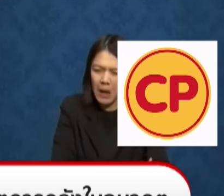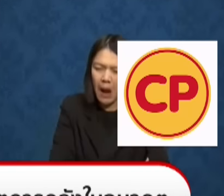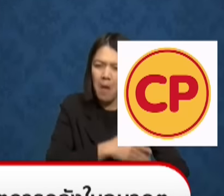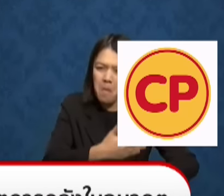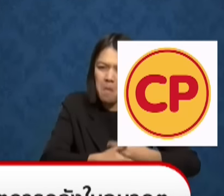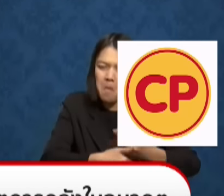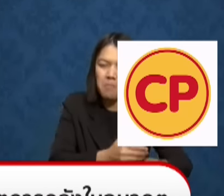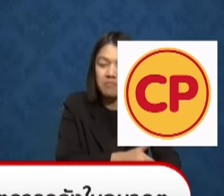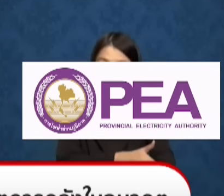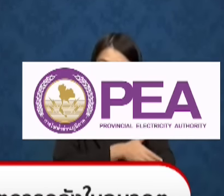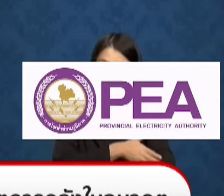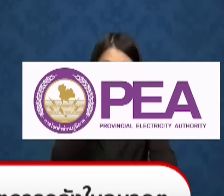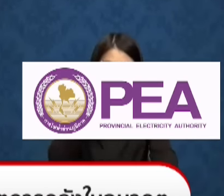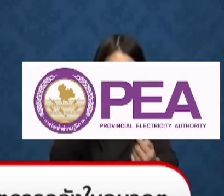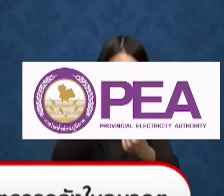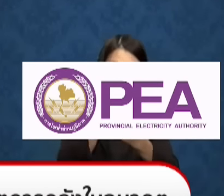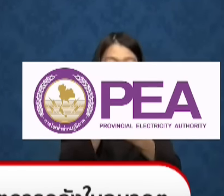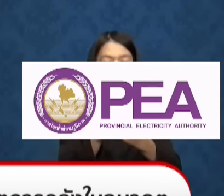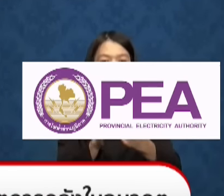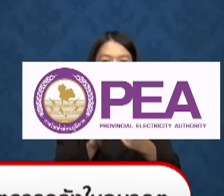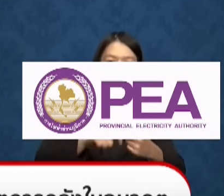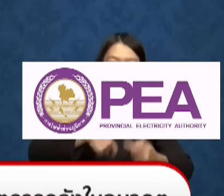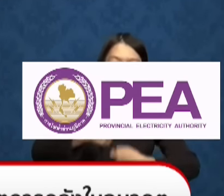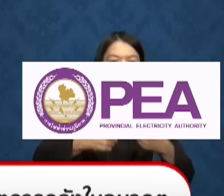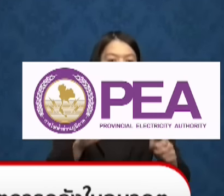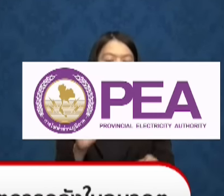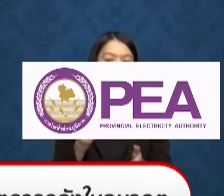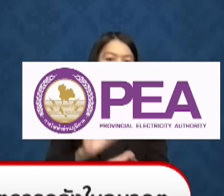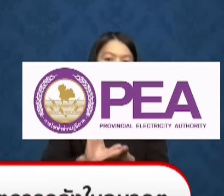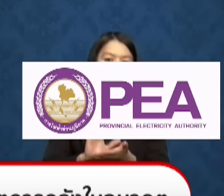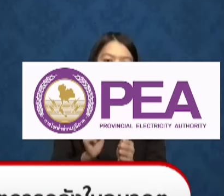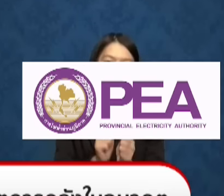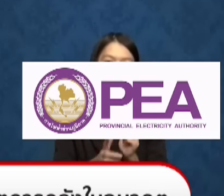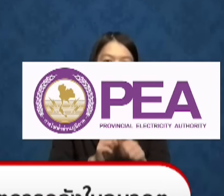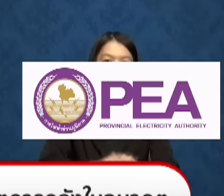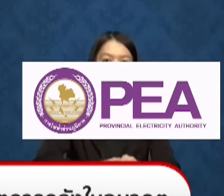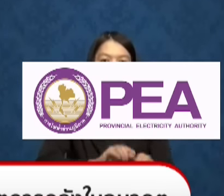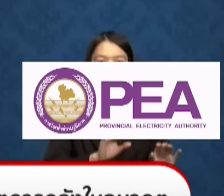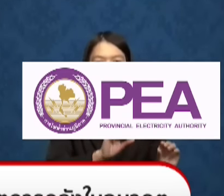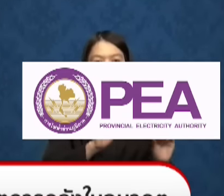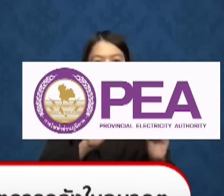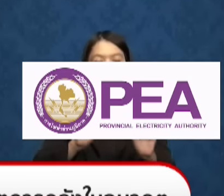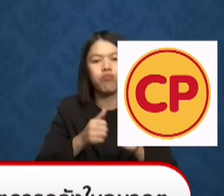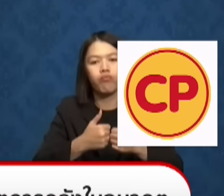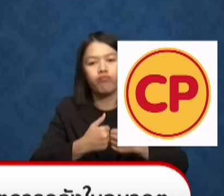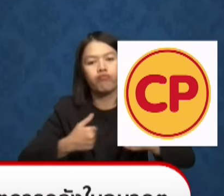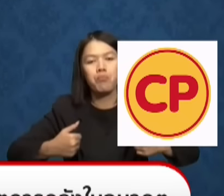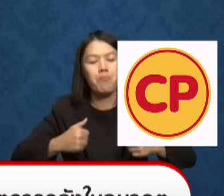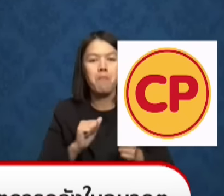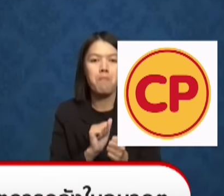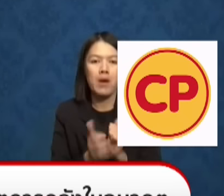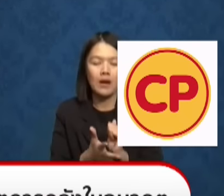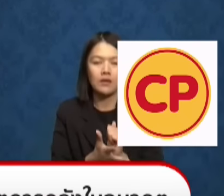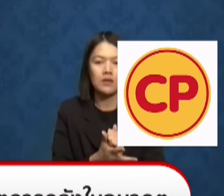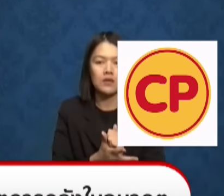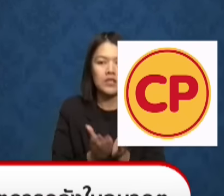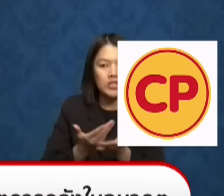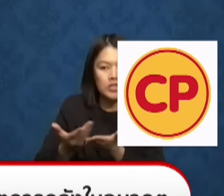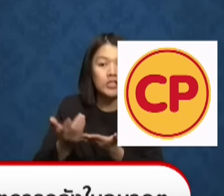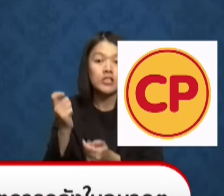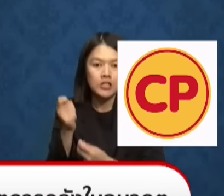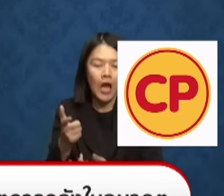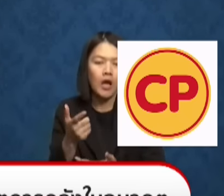ไว้และคาดว่าไม่สามารถใช้จ่ายได้ทันภายในปีงบประมาณหรือรายการผูกพันงบประมาณเดิมที่ผลการจัดซื้อจัดจ้างต่ำก